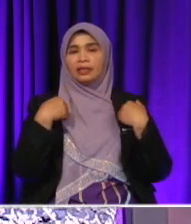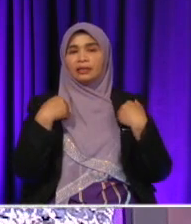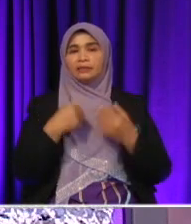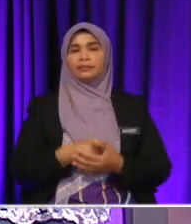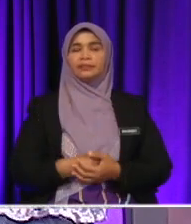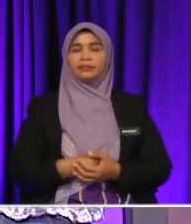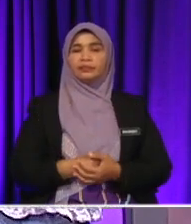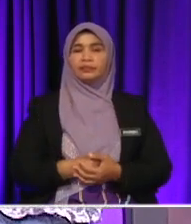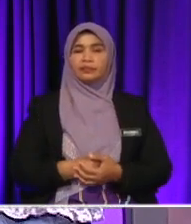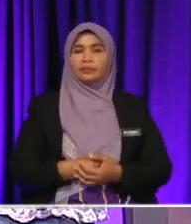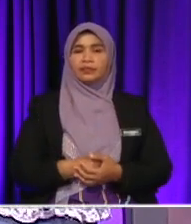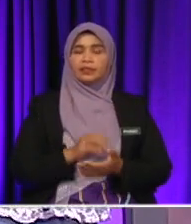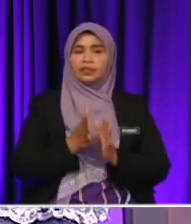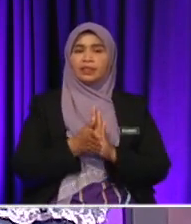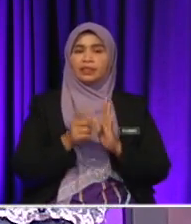langsung